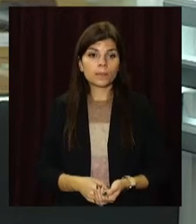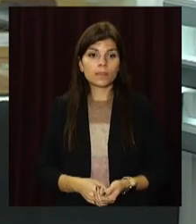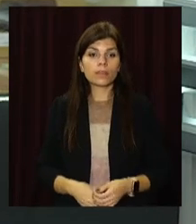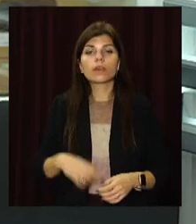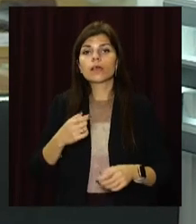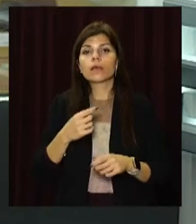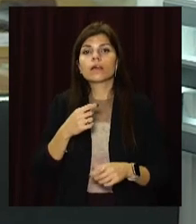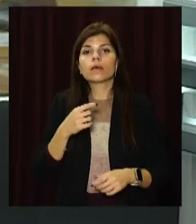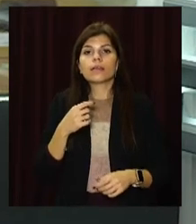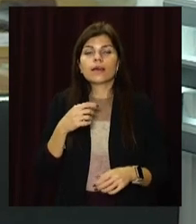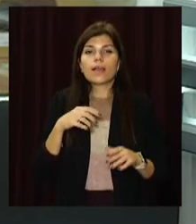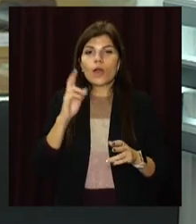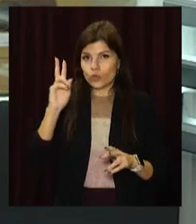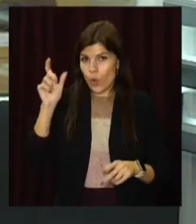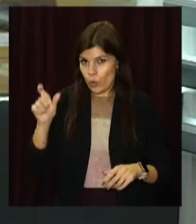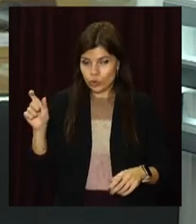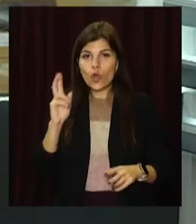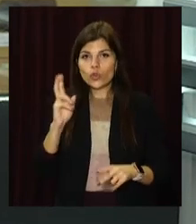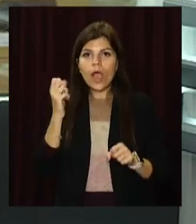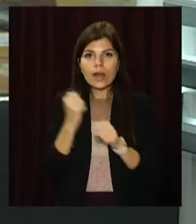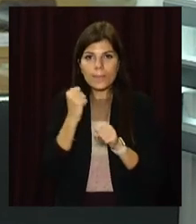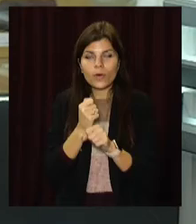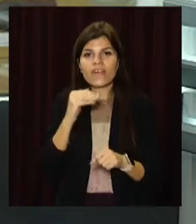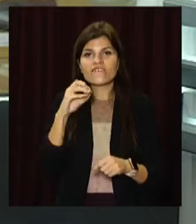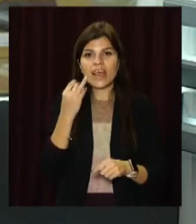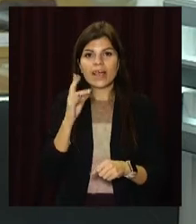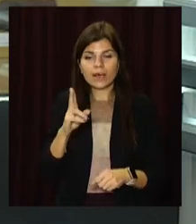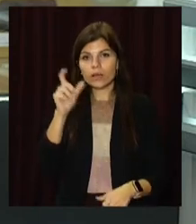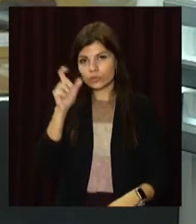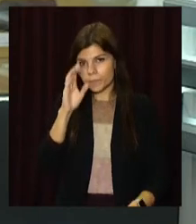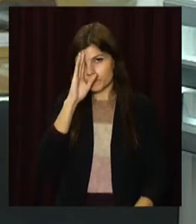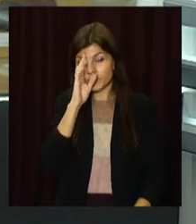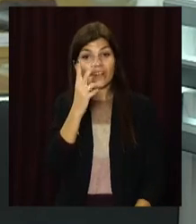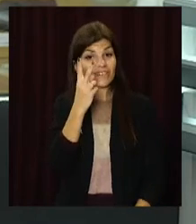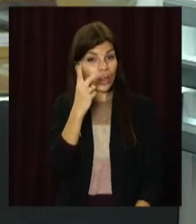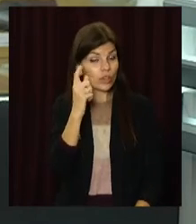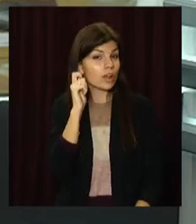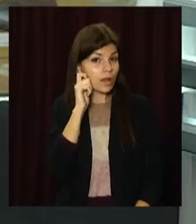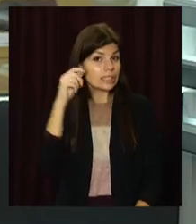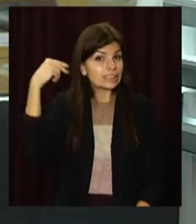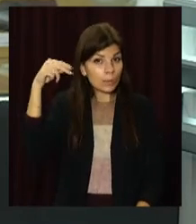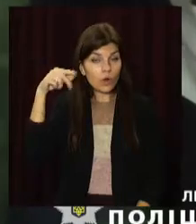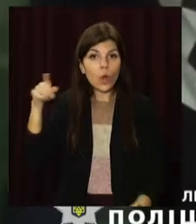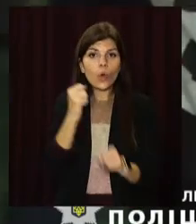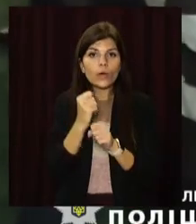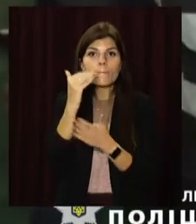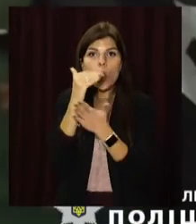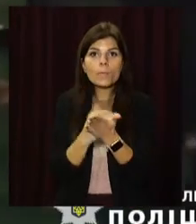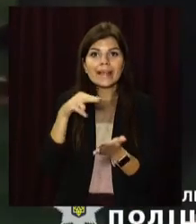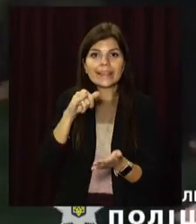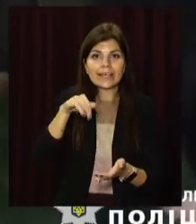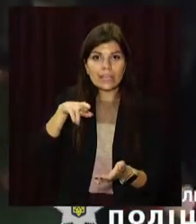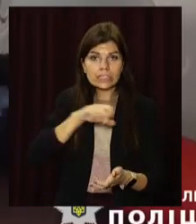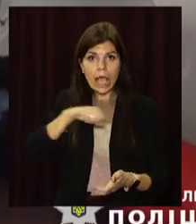Розробника фейкового додатку «Дія» знайшли. Ним виявився 21-річний мешканець Запоріжжя. Зловмисник самостійно